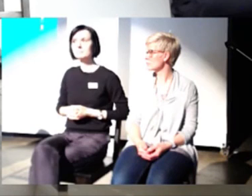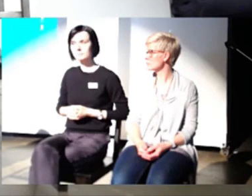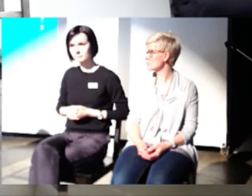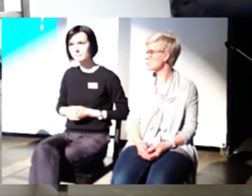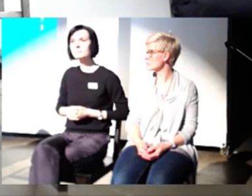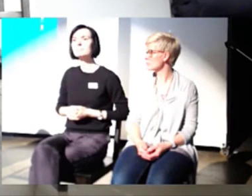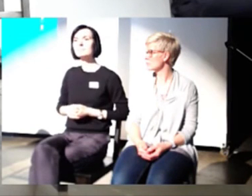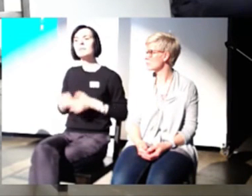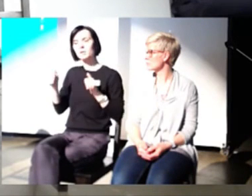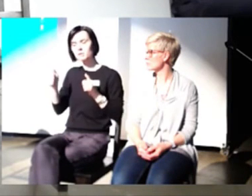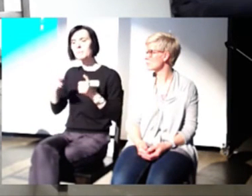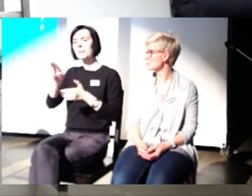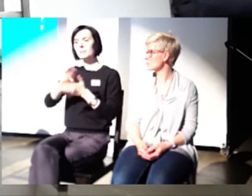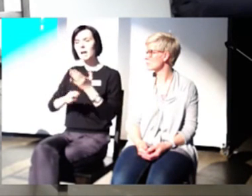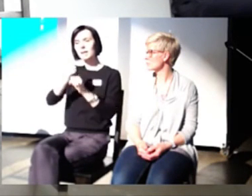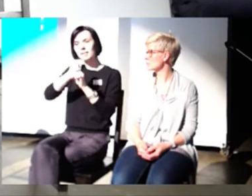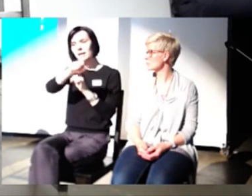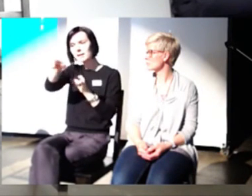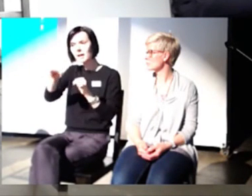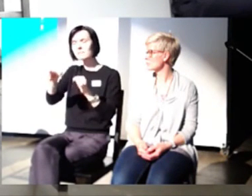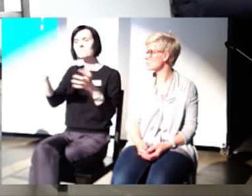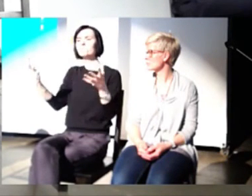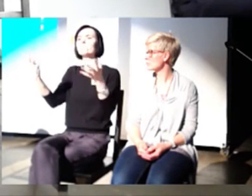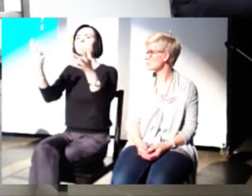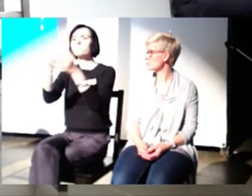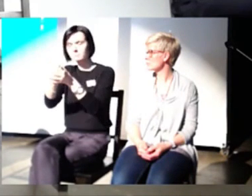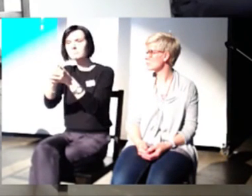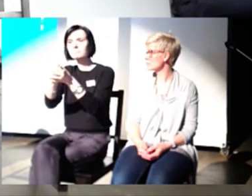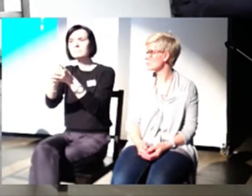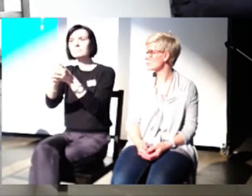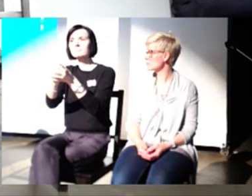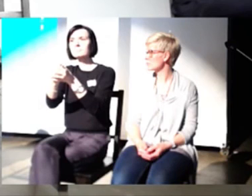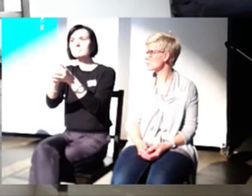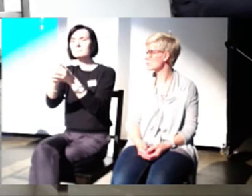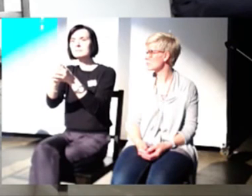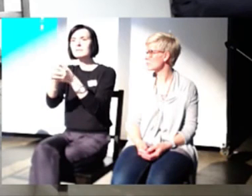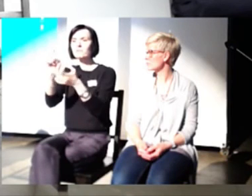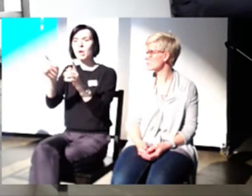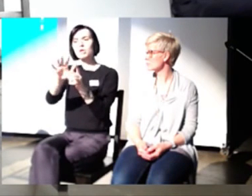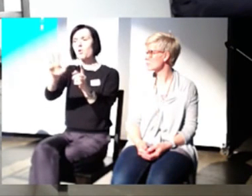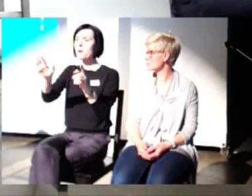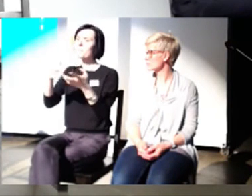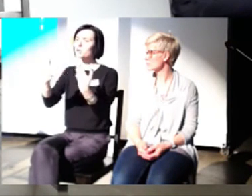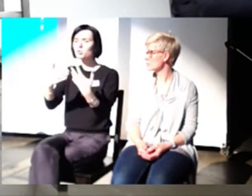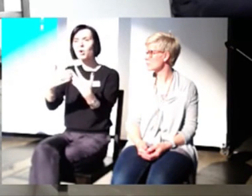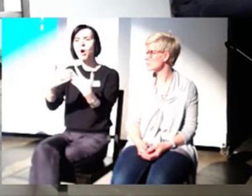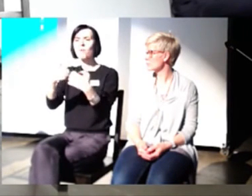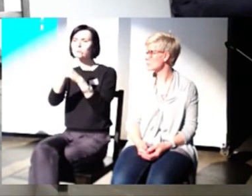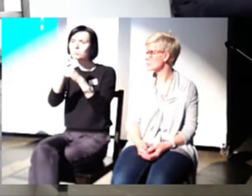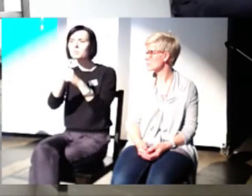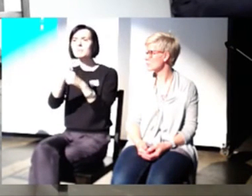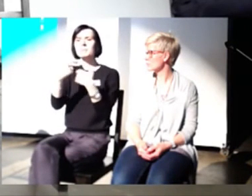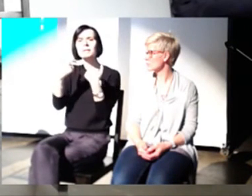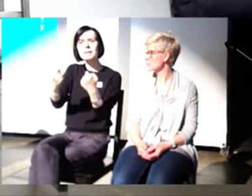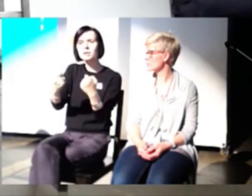taiteentekijöitä, jotka oikeasti siinä tekemisessään saattaa olla tosi kiinnostavia, mutta sitten eivät ehkä edes näe itsellään olevan